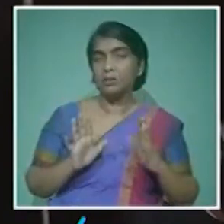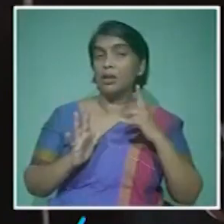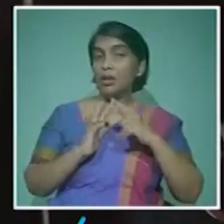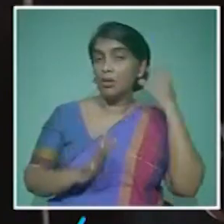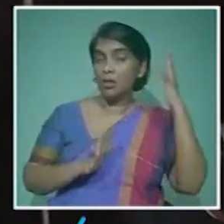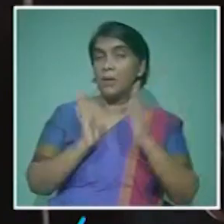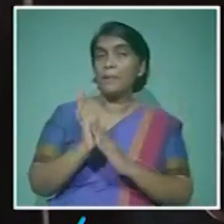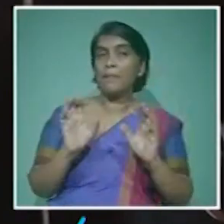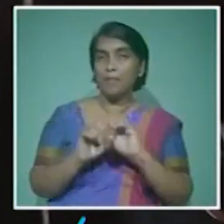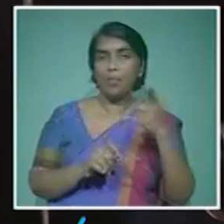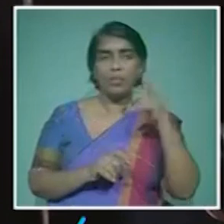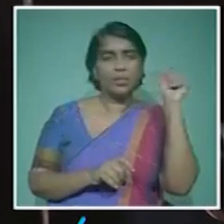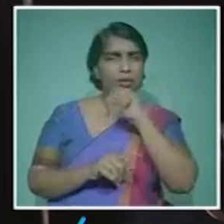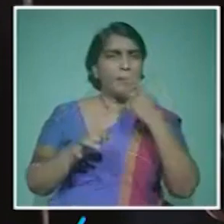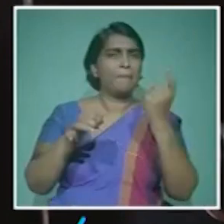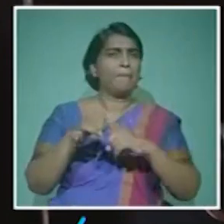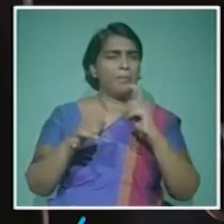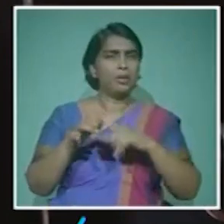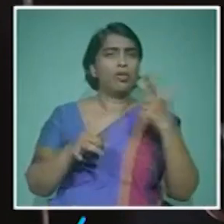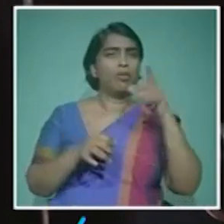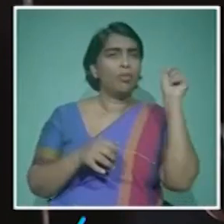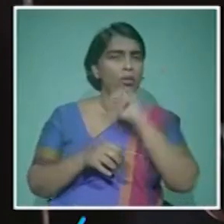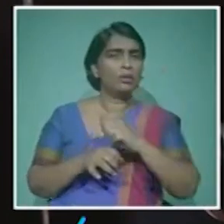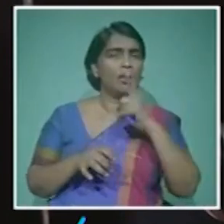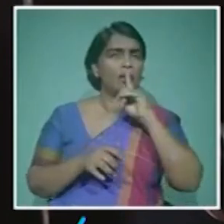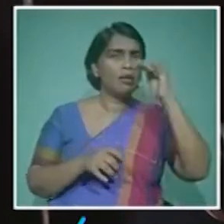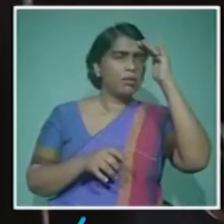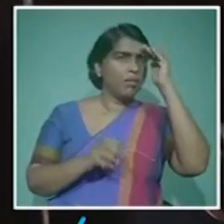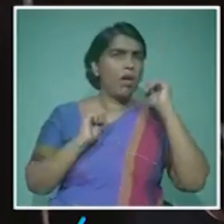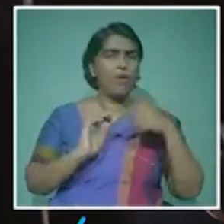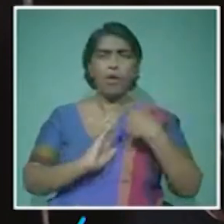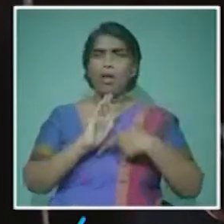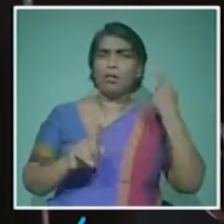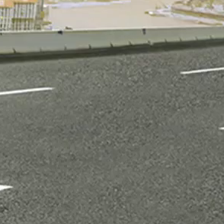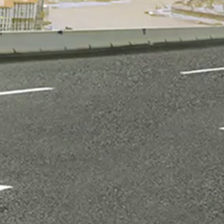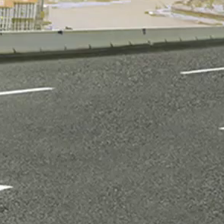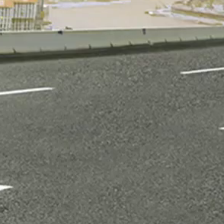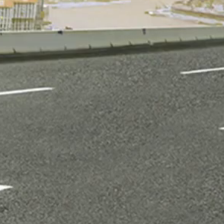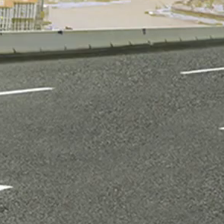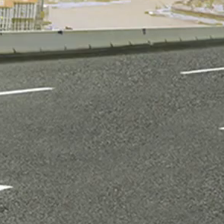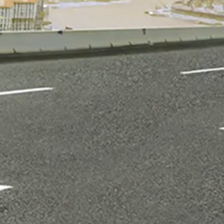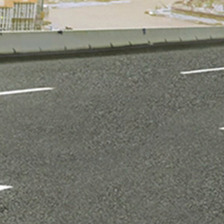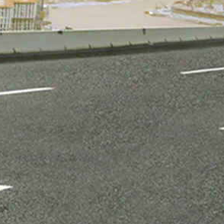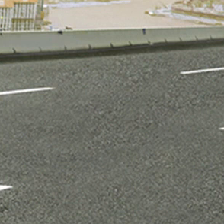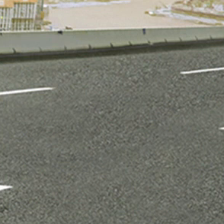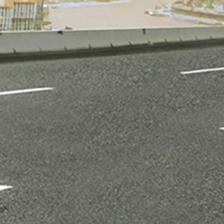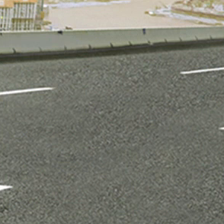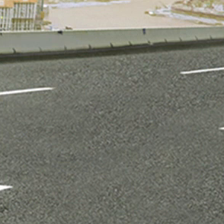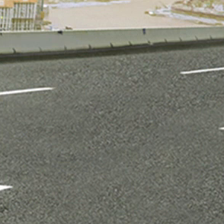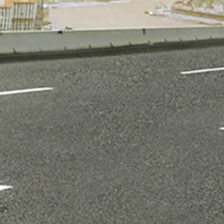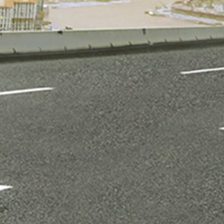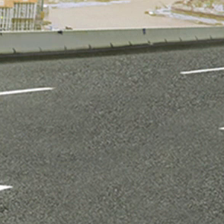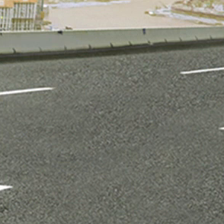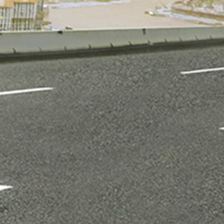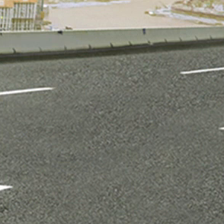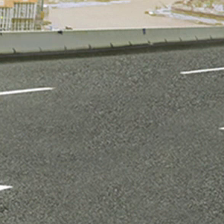අන්තර්ජාතික මාධ්‍යවලත් මාලදිවයිනේ ප්‍රශ්නයක් පැන්න කියලා තියෙනවා. මාලදිවයිනේ කතානායකතුමා කොහොමද ලංකාව නියෝජනය කළේ කියලා. ඩීසල් ලීටරයකින් කිලෝමීටර 18ක්ම